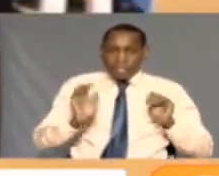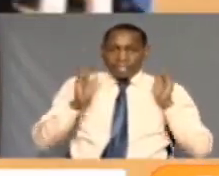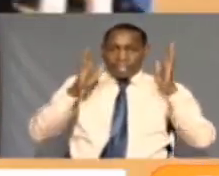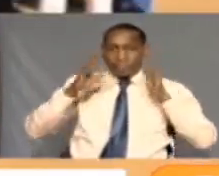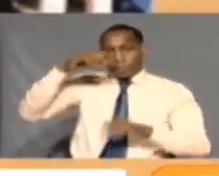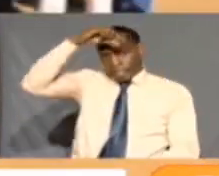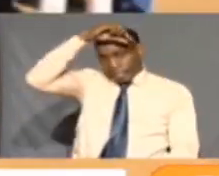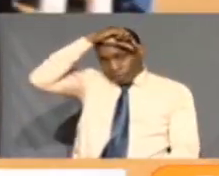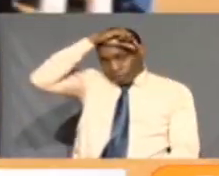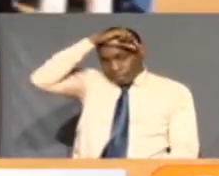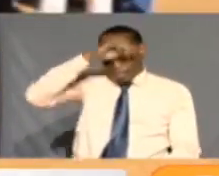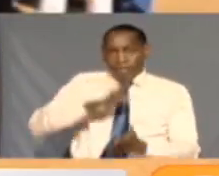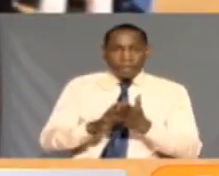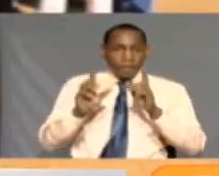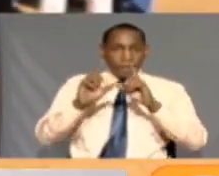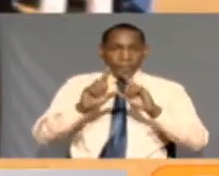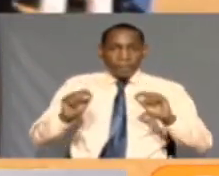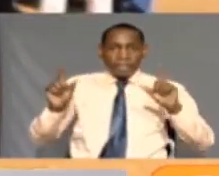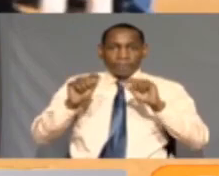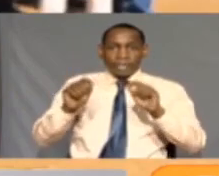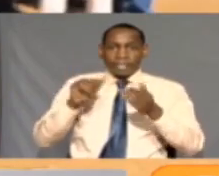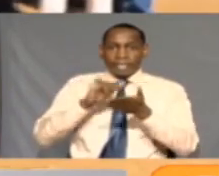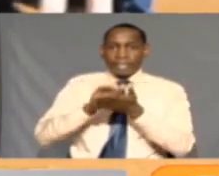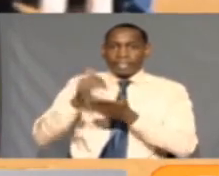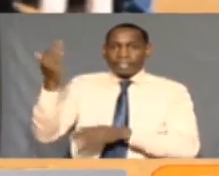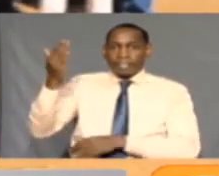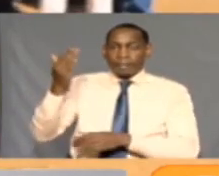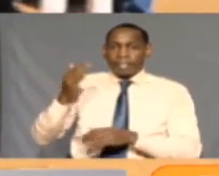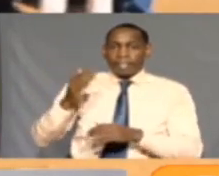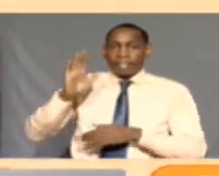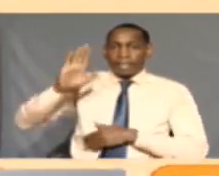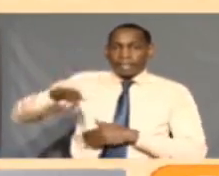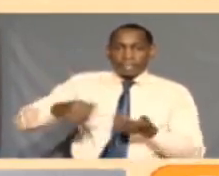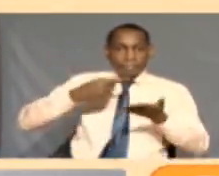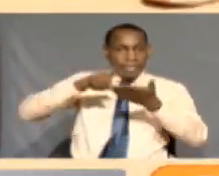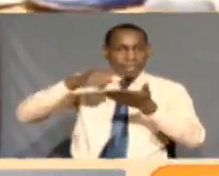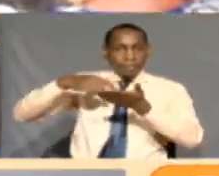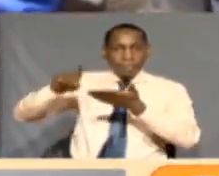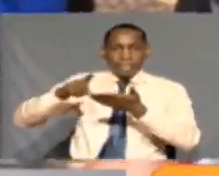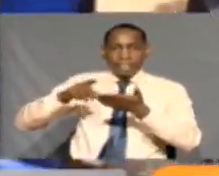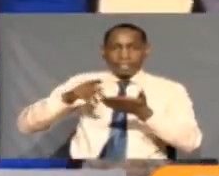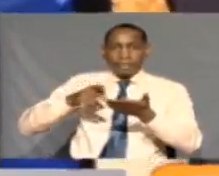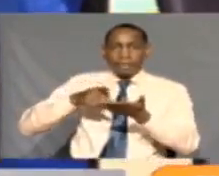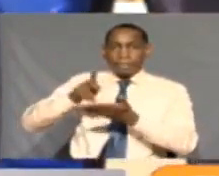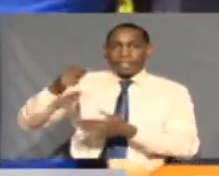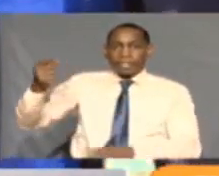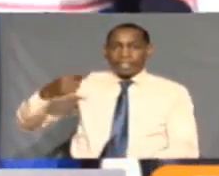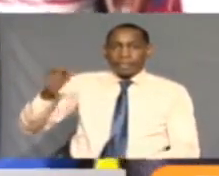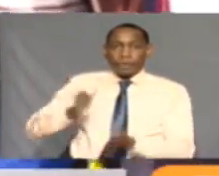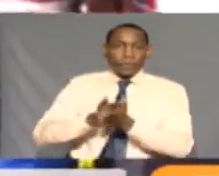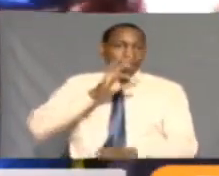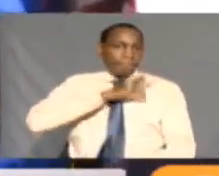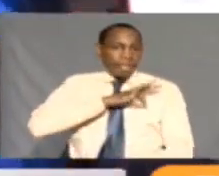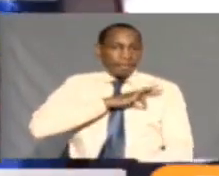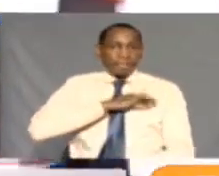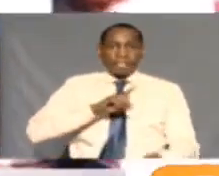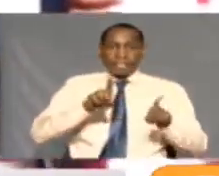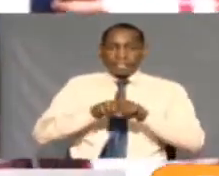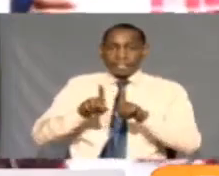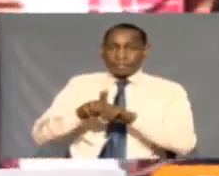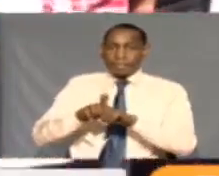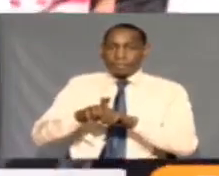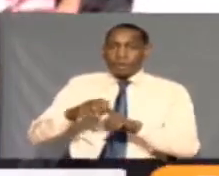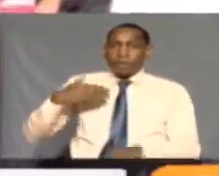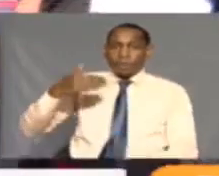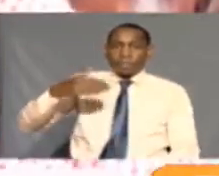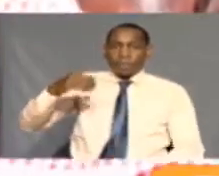ijayo ya kufuzu. Madai ya wahadhiri kutotoa au kuchelewesha alama za wanafunzi kwa kutolipwa mishahara na marupurupu yao huibuka mara nyingi